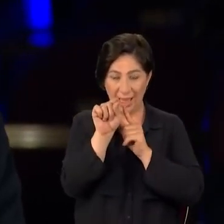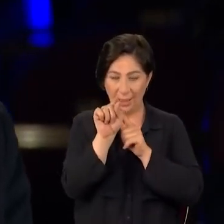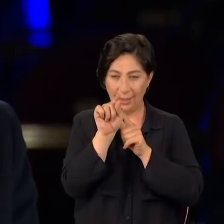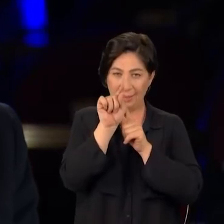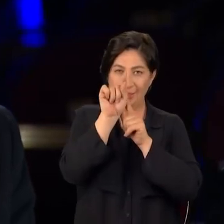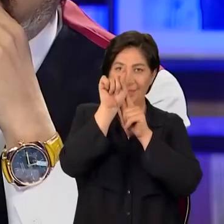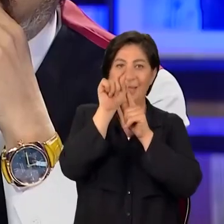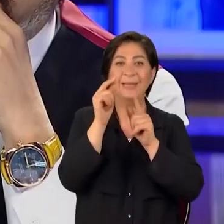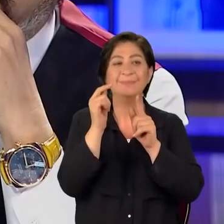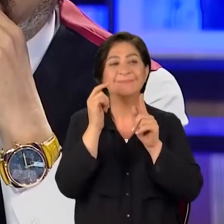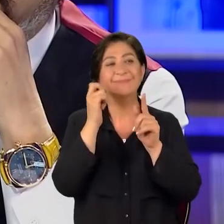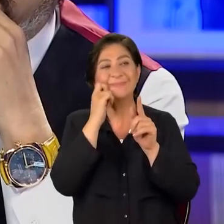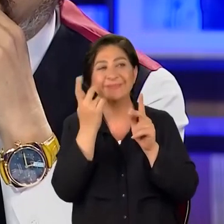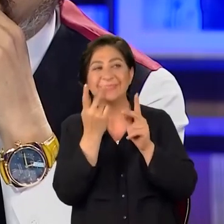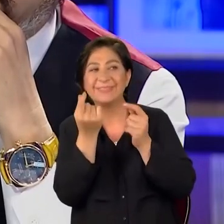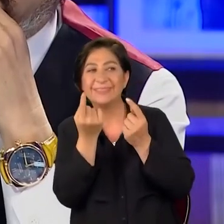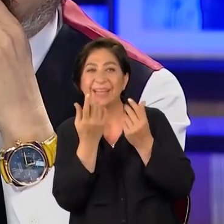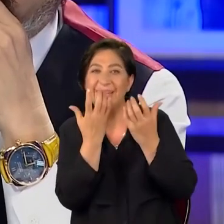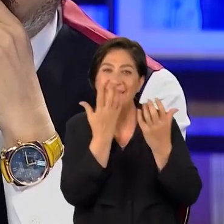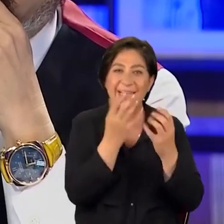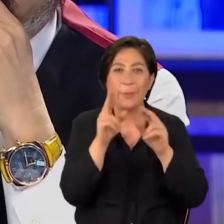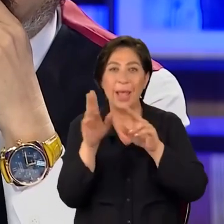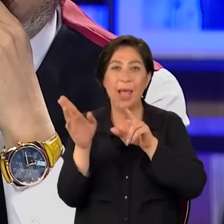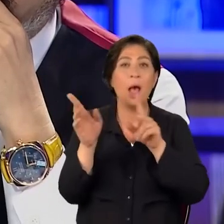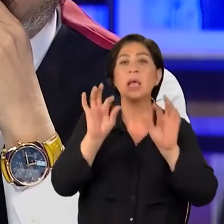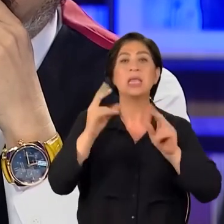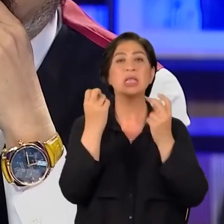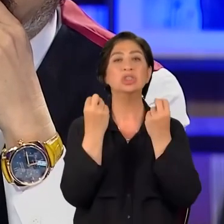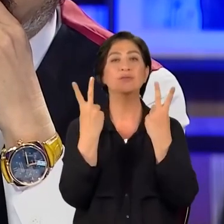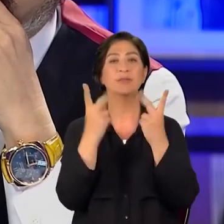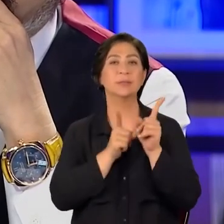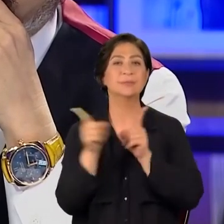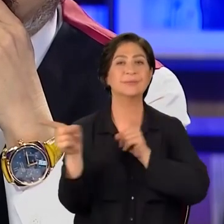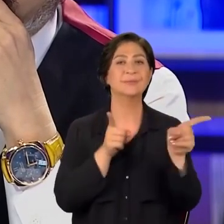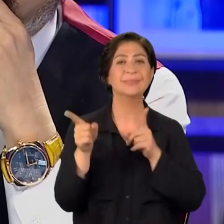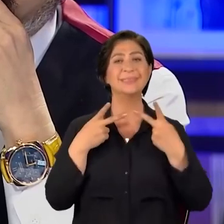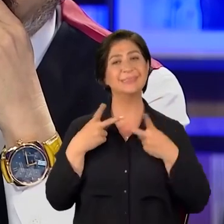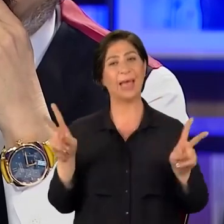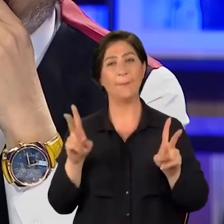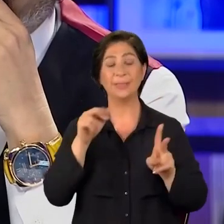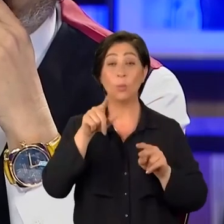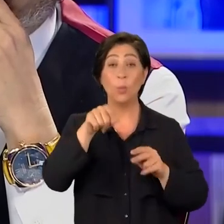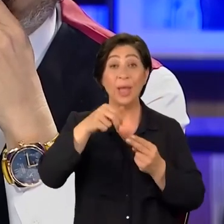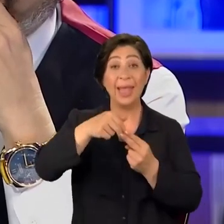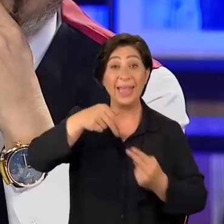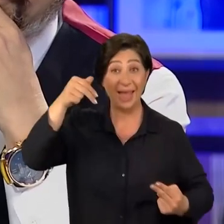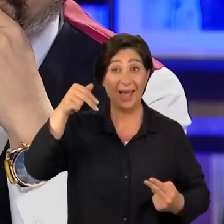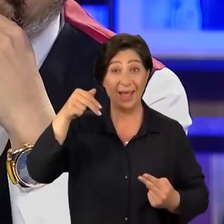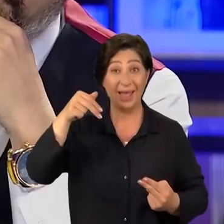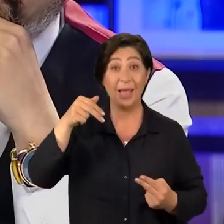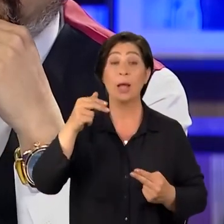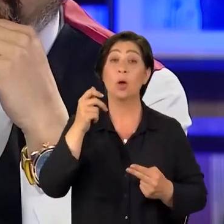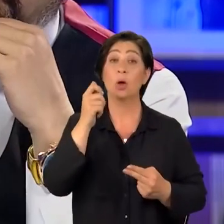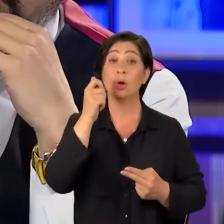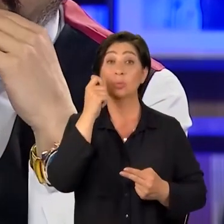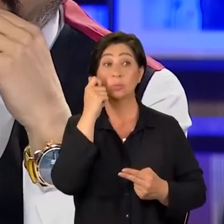ekseninde, yukarıya doğru, yani muhafazakarlara doğru çekmiş vaziyette. Ve bu sefer ortaya koyduğu adayın